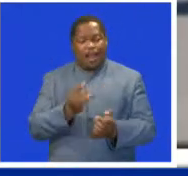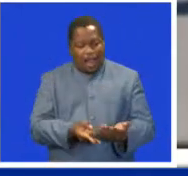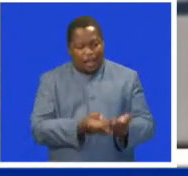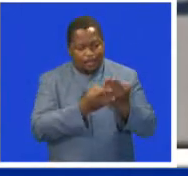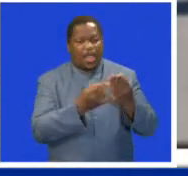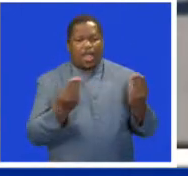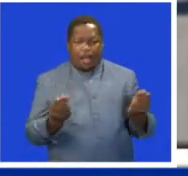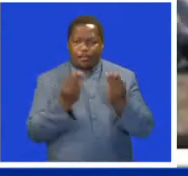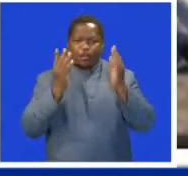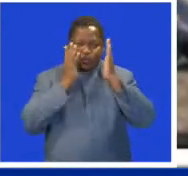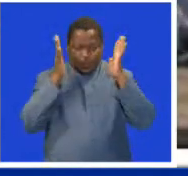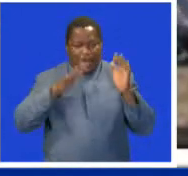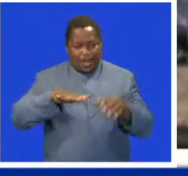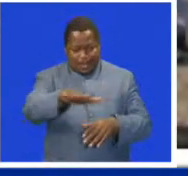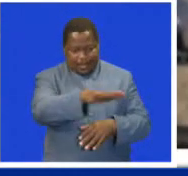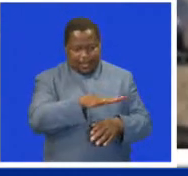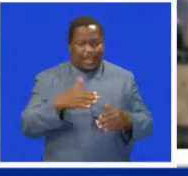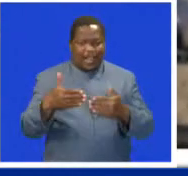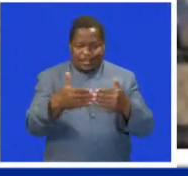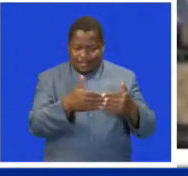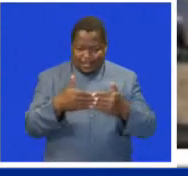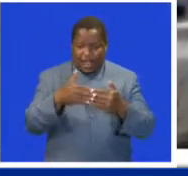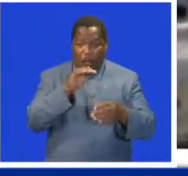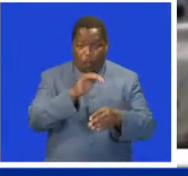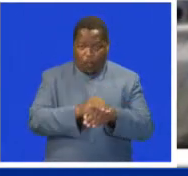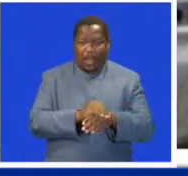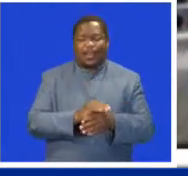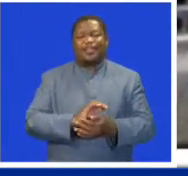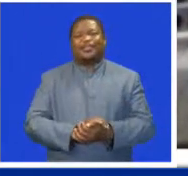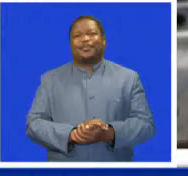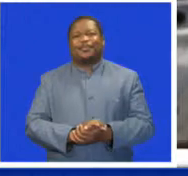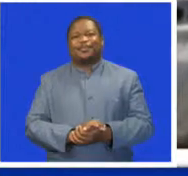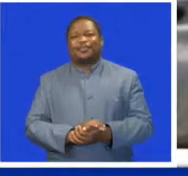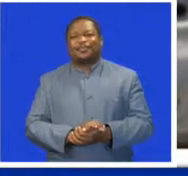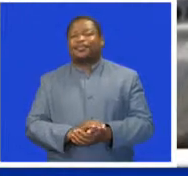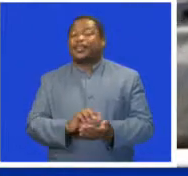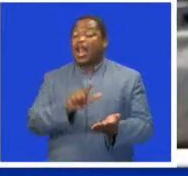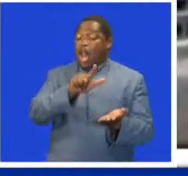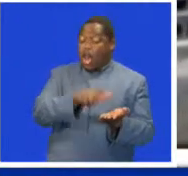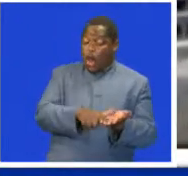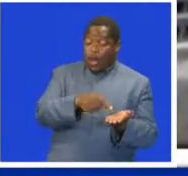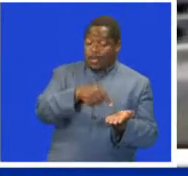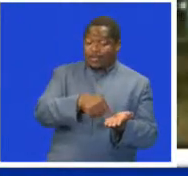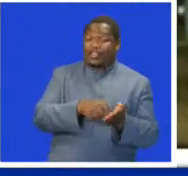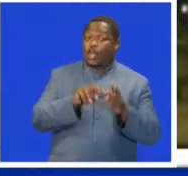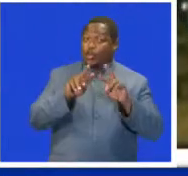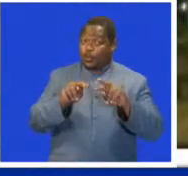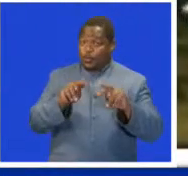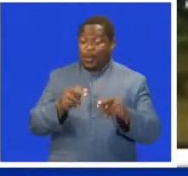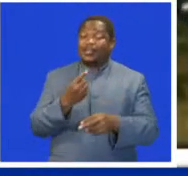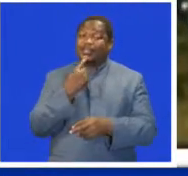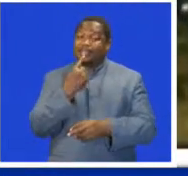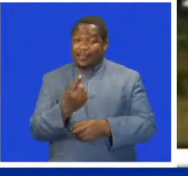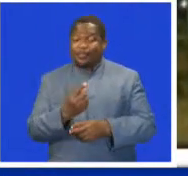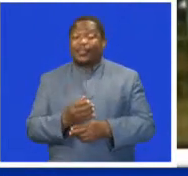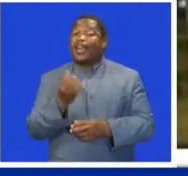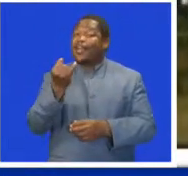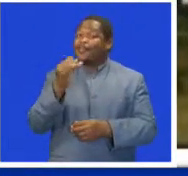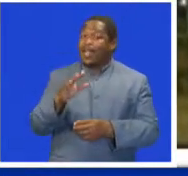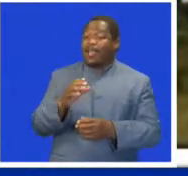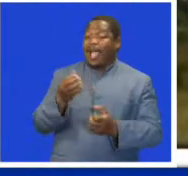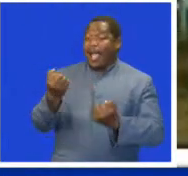sebenda letidvume ngekuthi ngemaDubai ukubeka ngalokusebaleni ukuthi sekude imoto leneminyaka